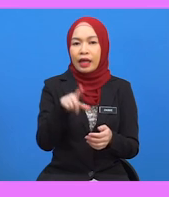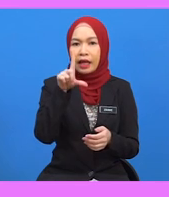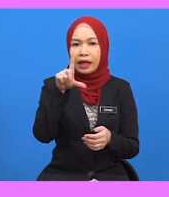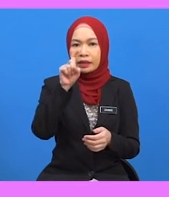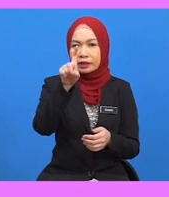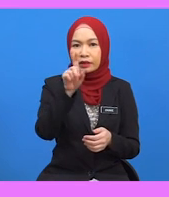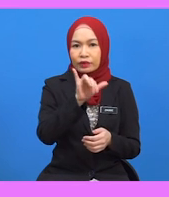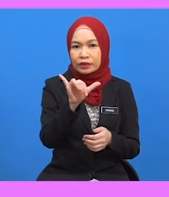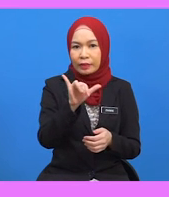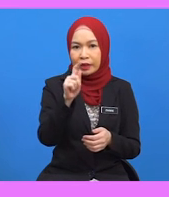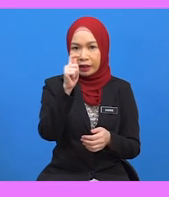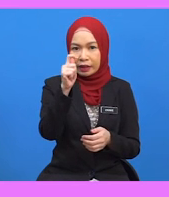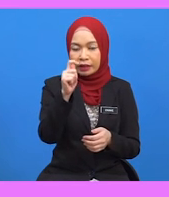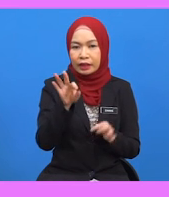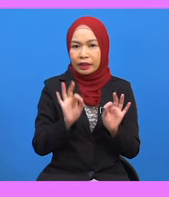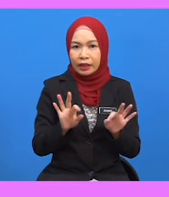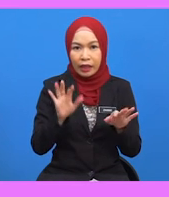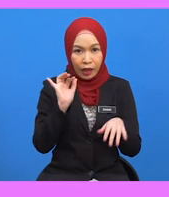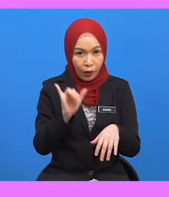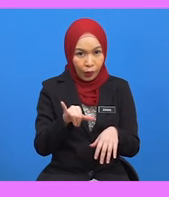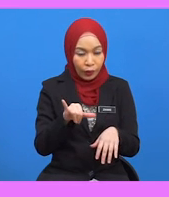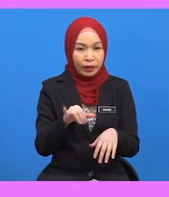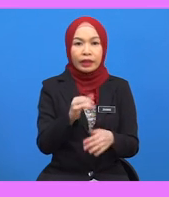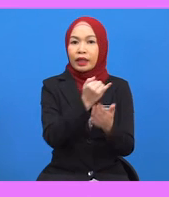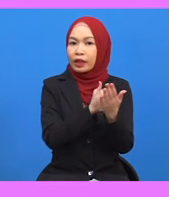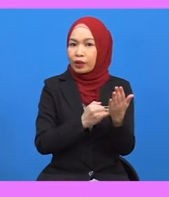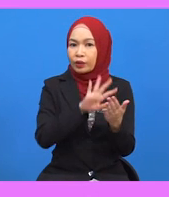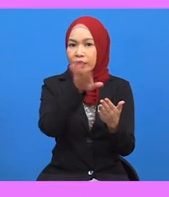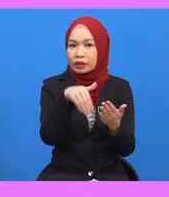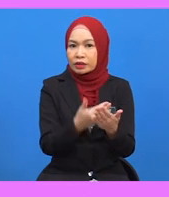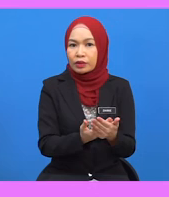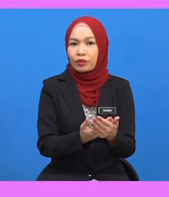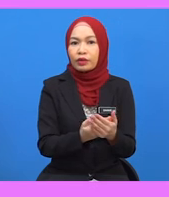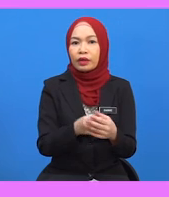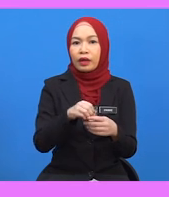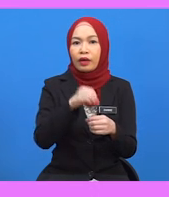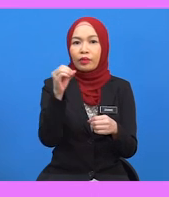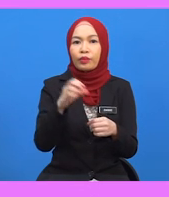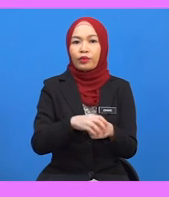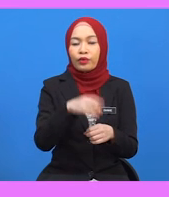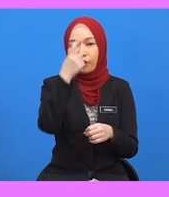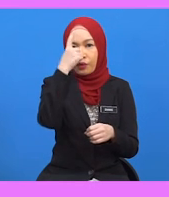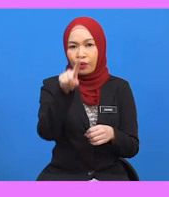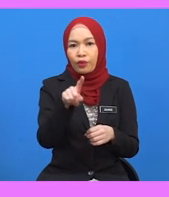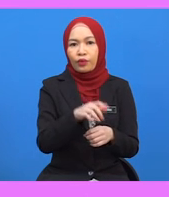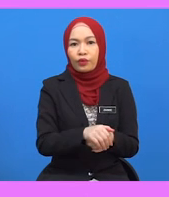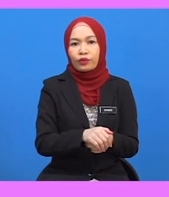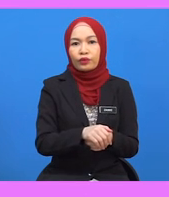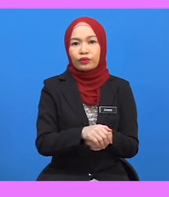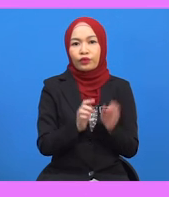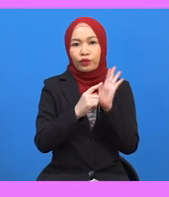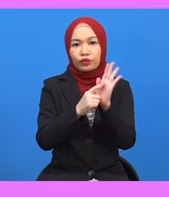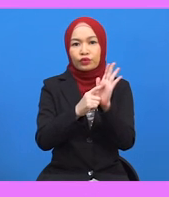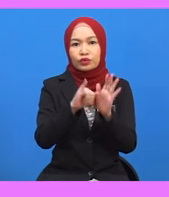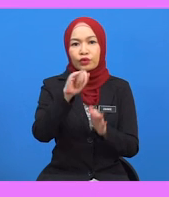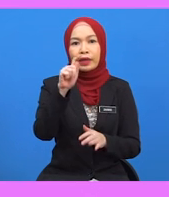T. Jika ya, lukis simbol output untuk papar item ada